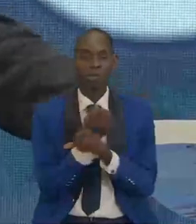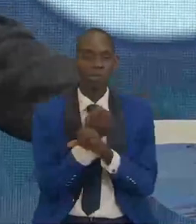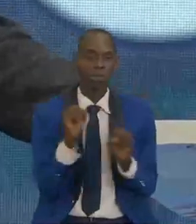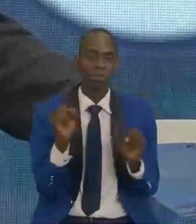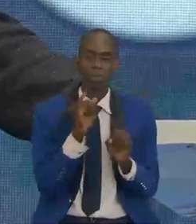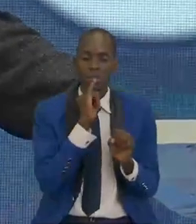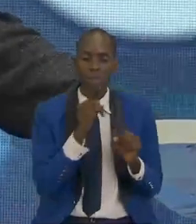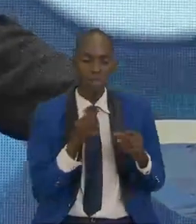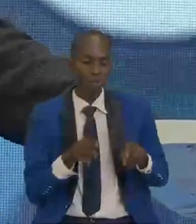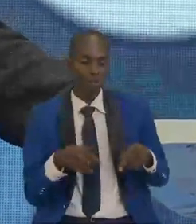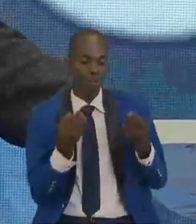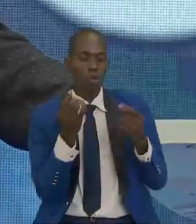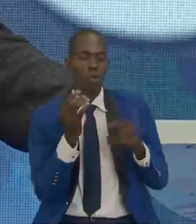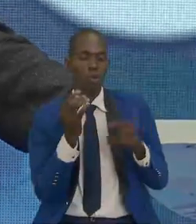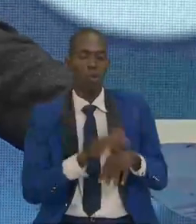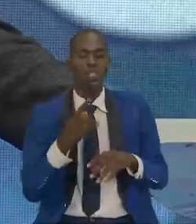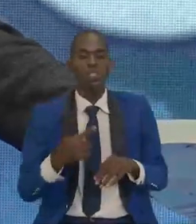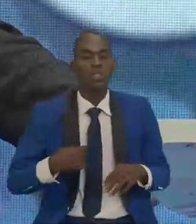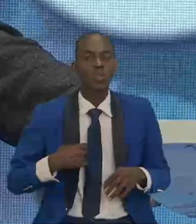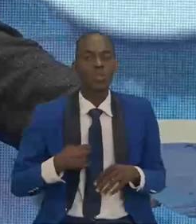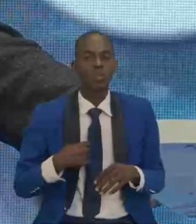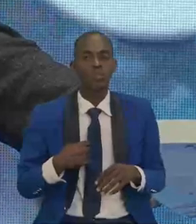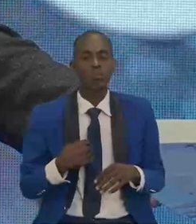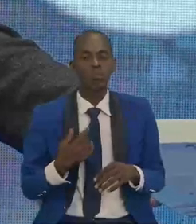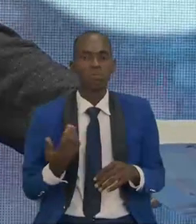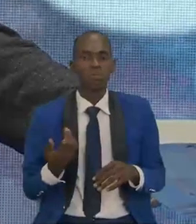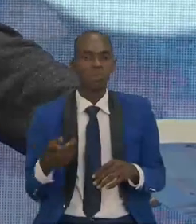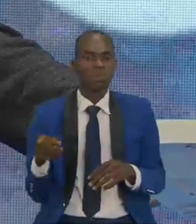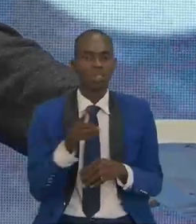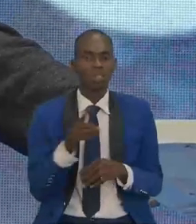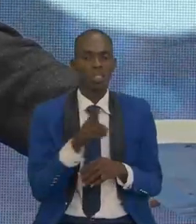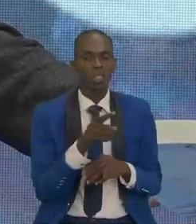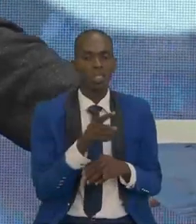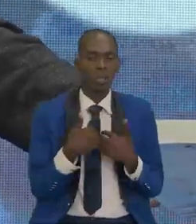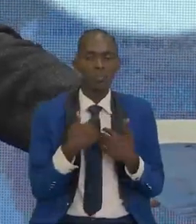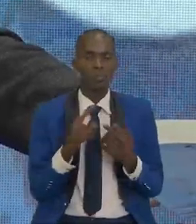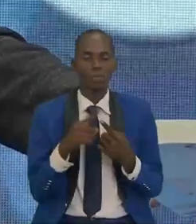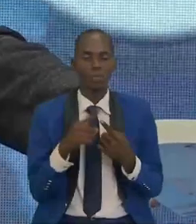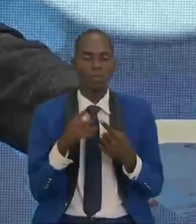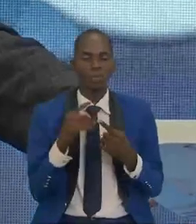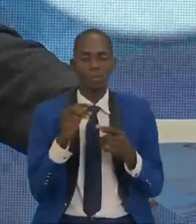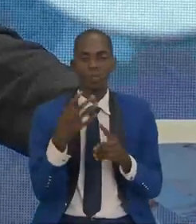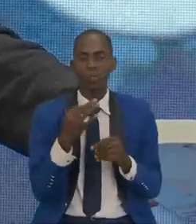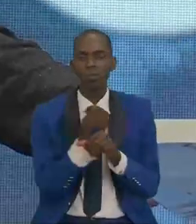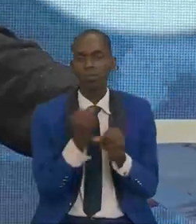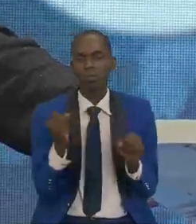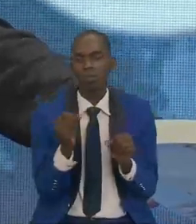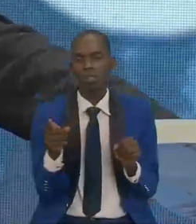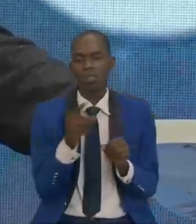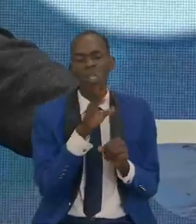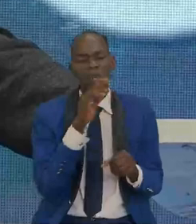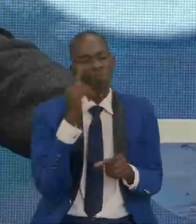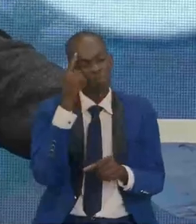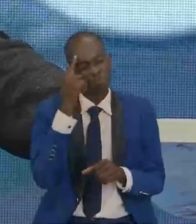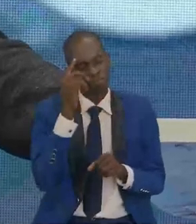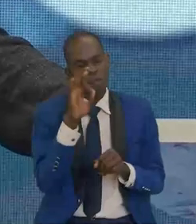Lorsque le message du salut est en cours, ils ferment le cœur au message du salut.